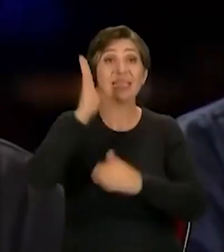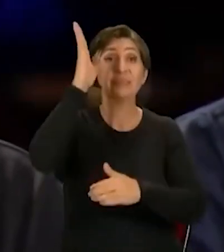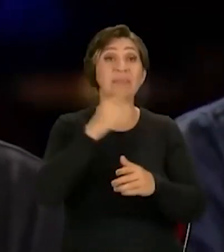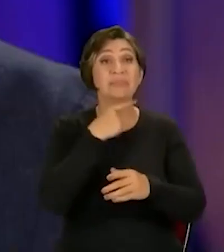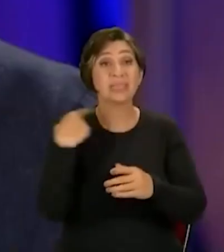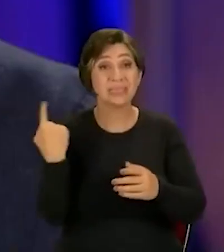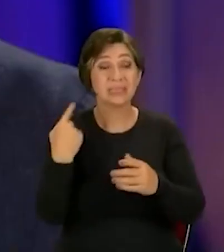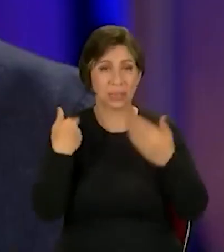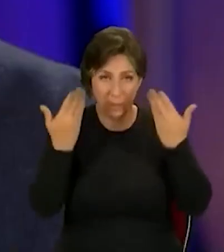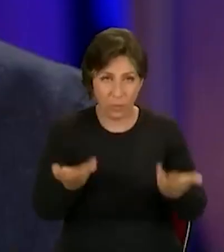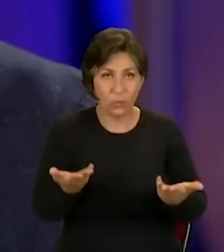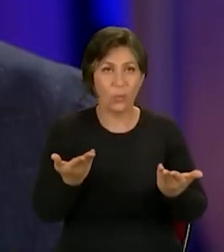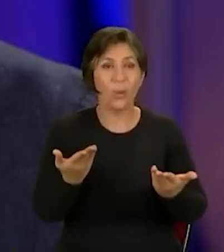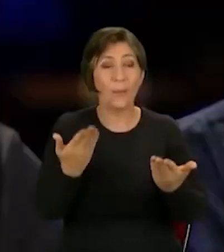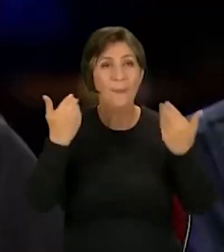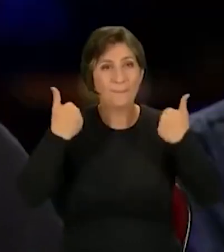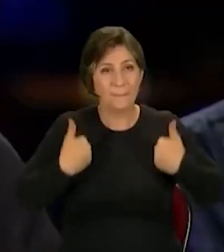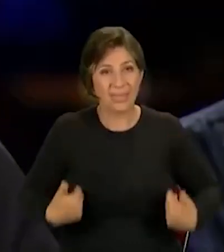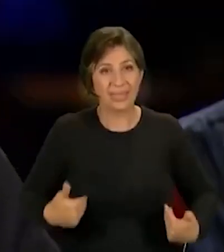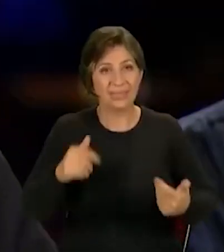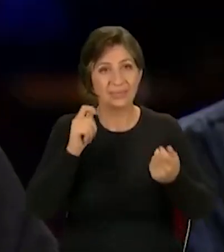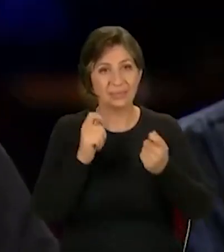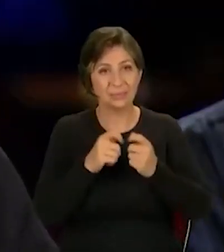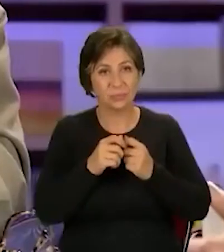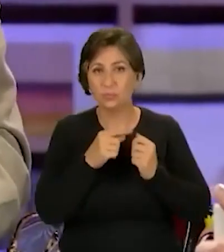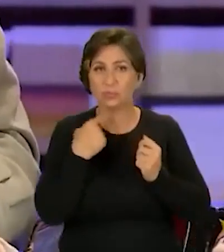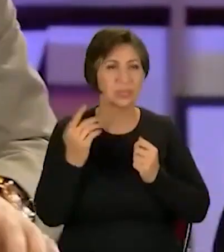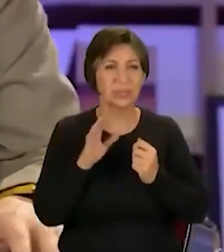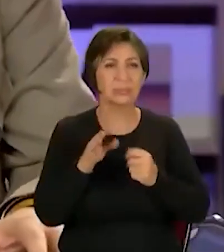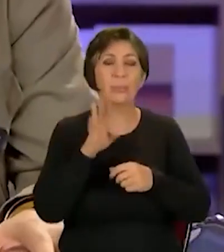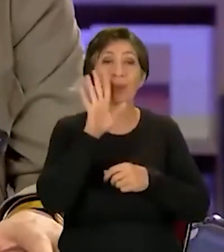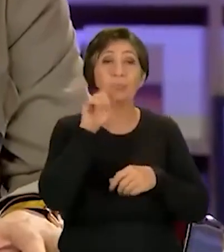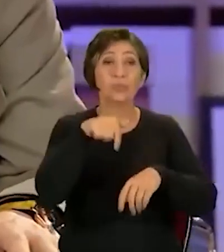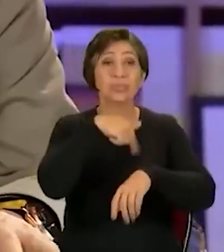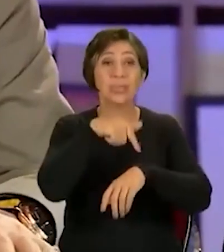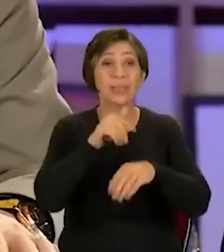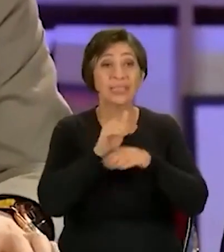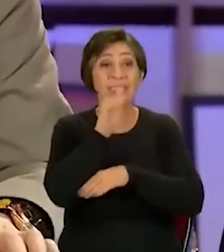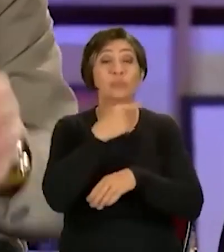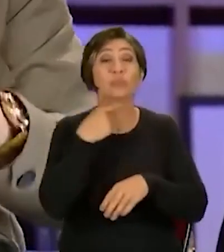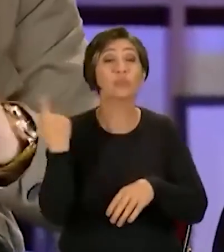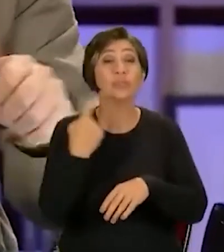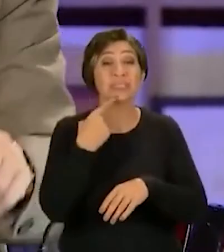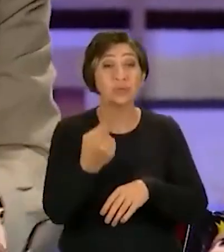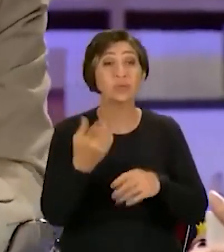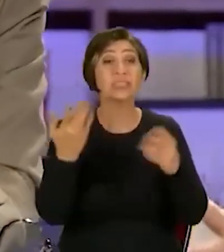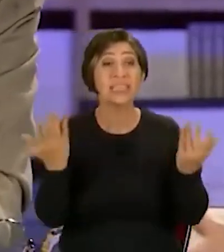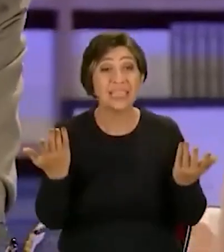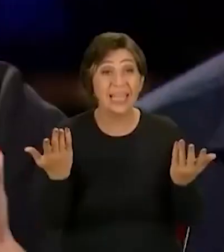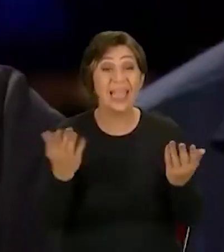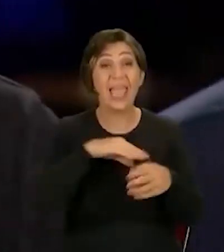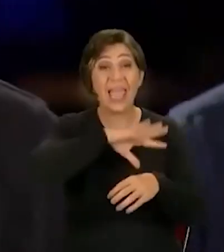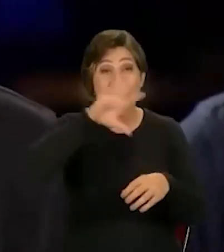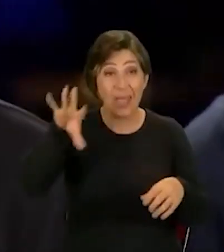değil. Ona kesin ikna olduk. Fakat bedenleri değiştirip efendim, biz oraya... Mümkün değil. Bakın bu çağda yaşadığımız için mümkün değil diyorsunuz.